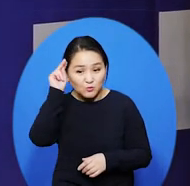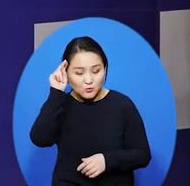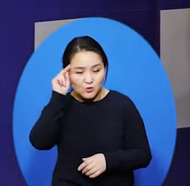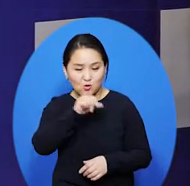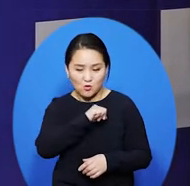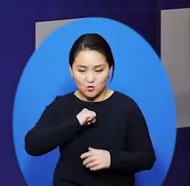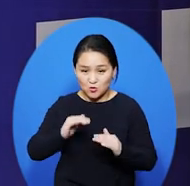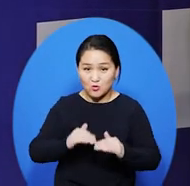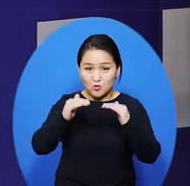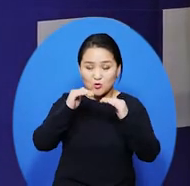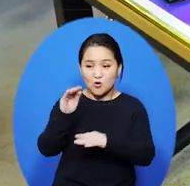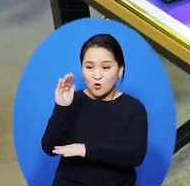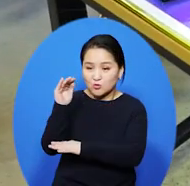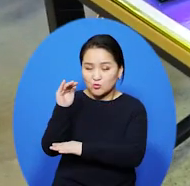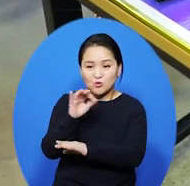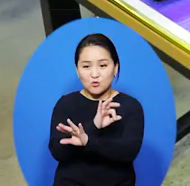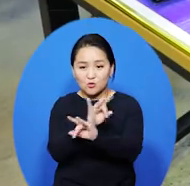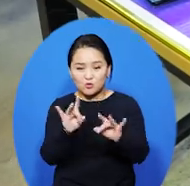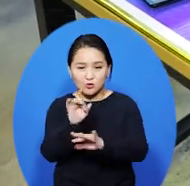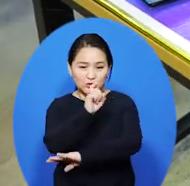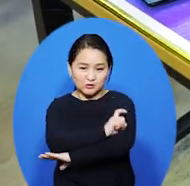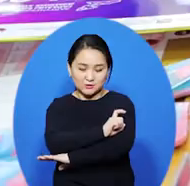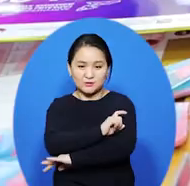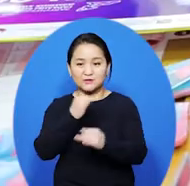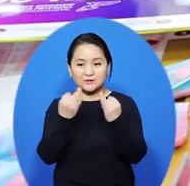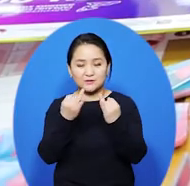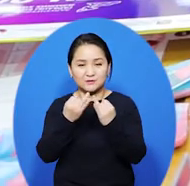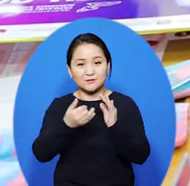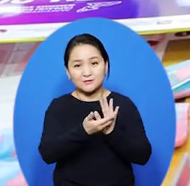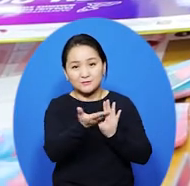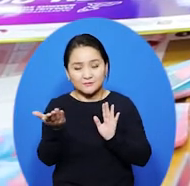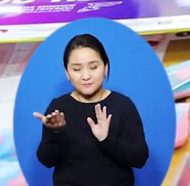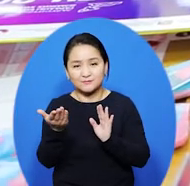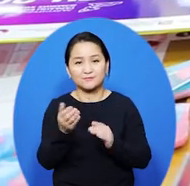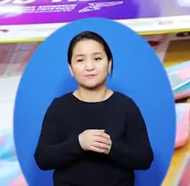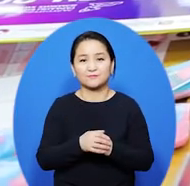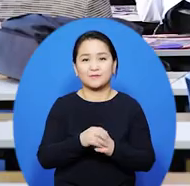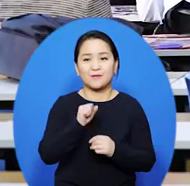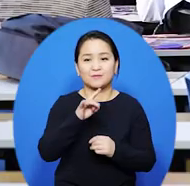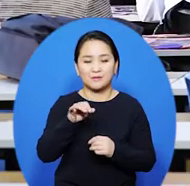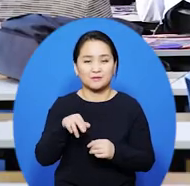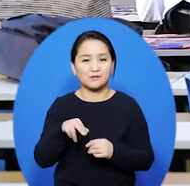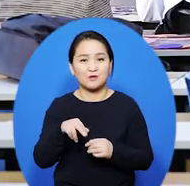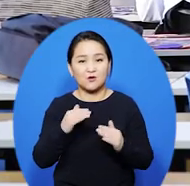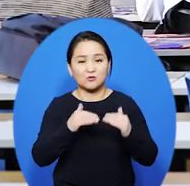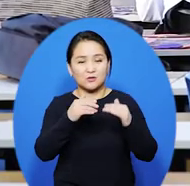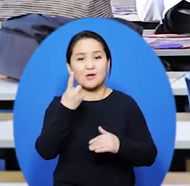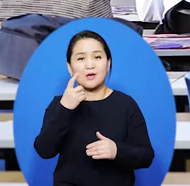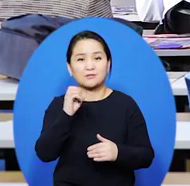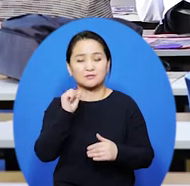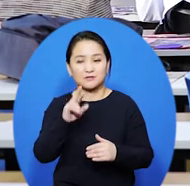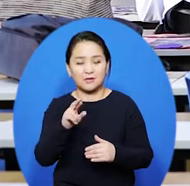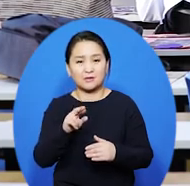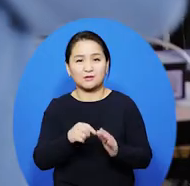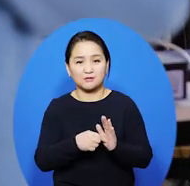багчуудад өөрийгөө хөгжүүлэх хүсэлтэй өсвөр үеийнхэнд олон талт хичээлийг онлайнаар санал болгогч Upgrade платформыг хөгжүүлэн 10